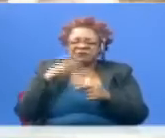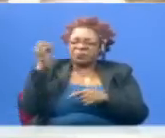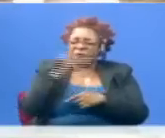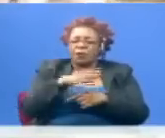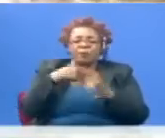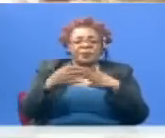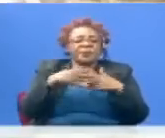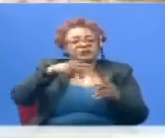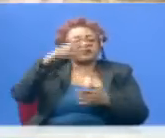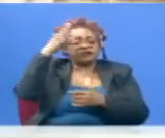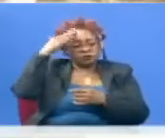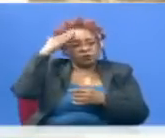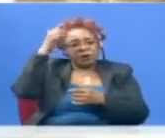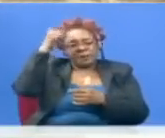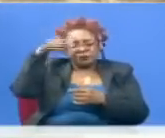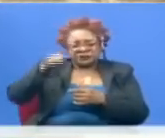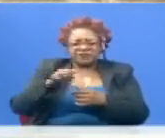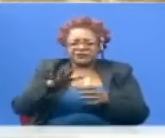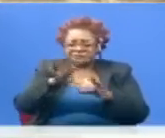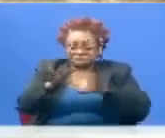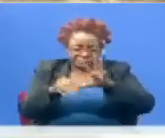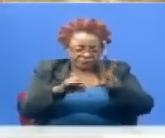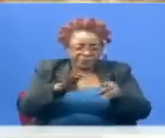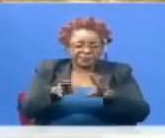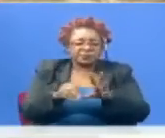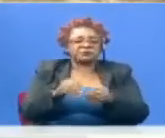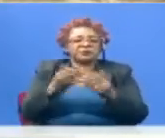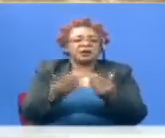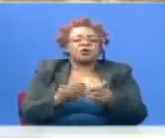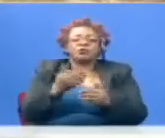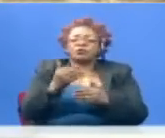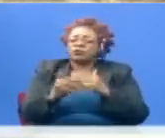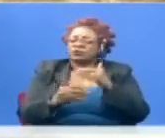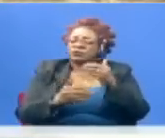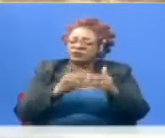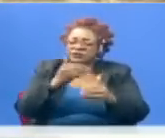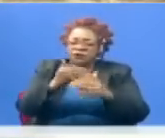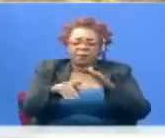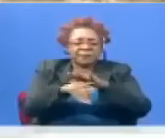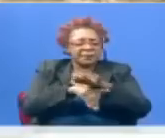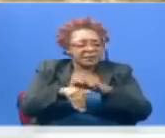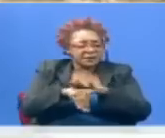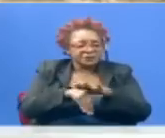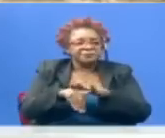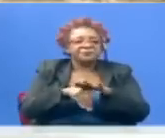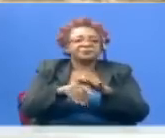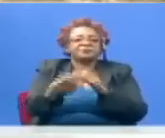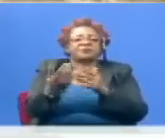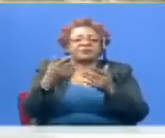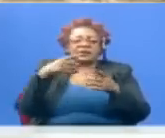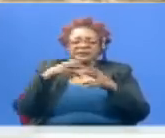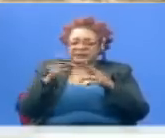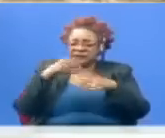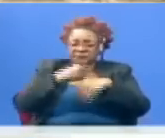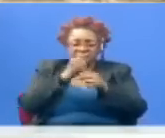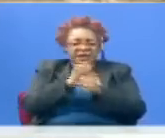Juu alikuwa naziweka pamoja pamoja. Sasa ameendelea hivyo, akiwa primary, akaanza kuunda ndege ya